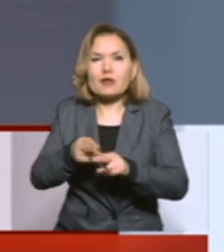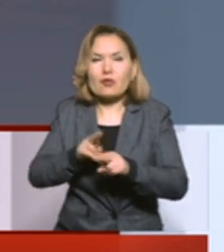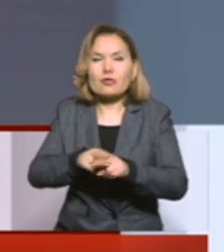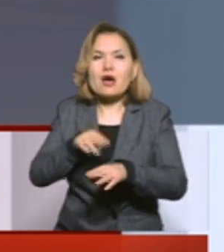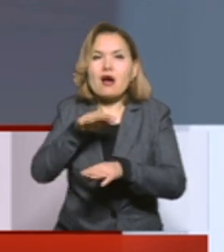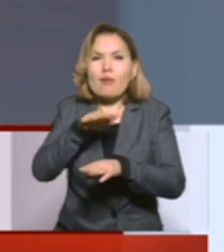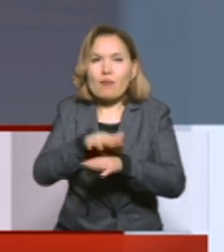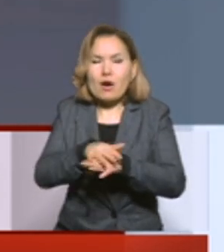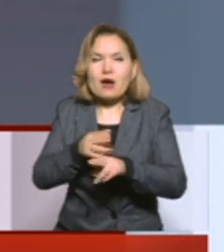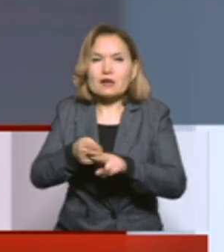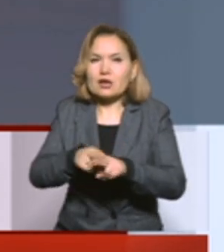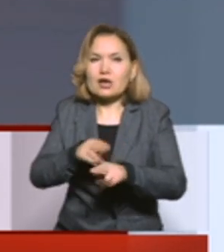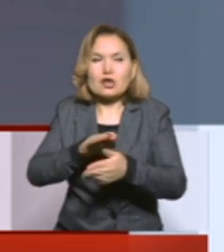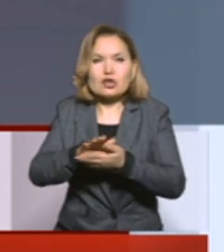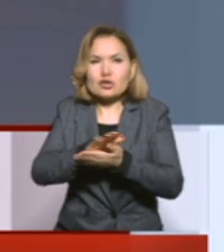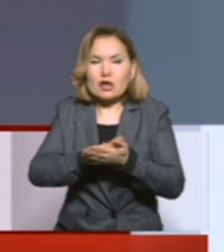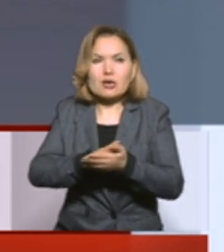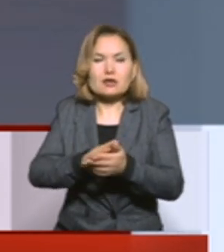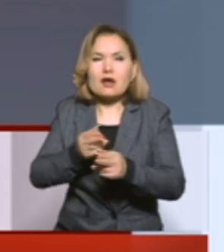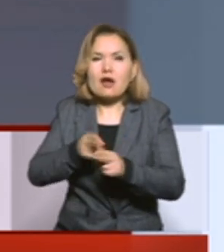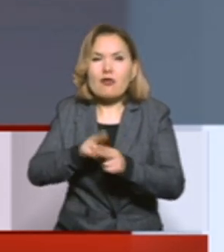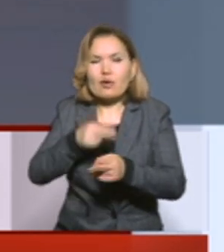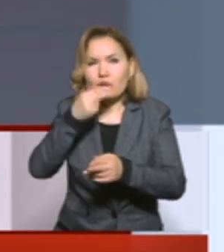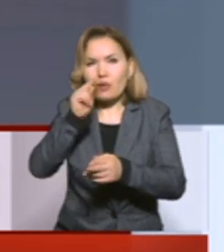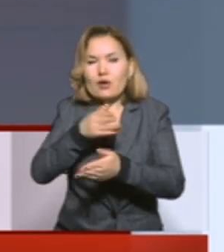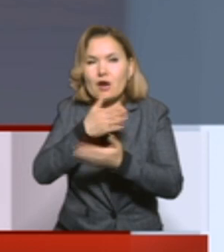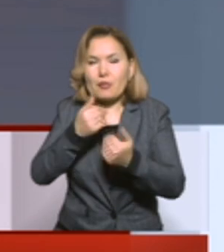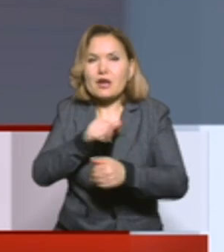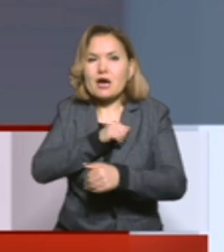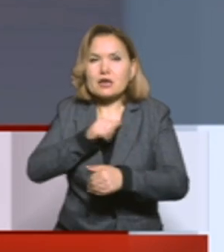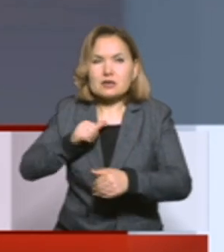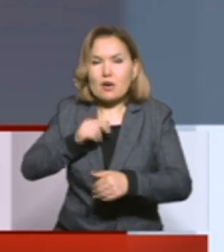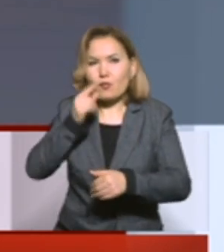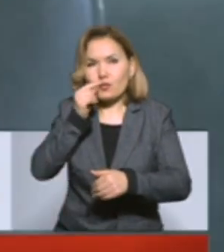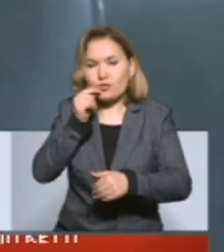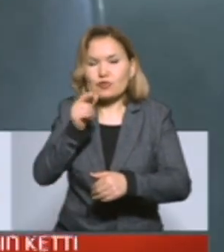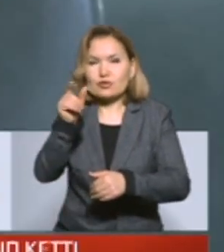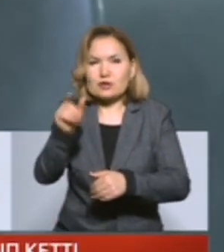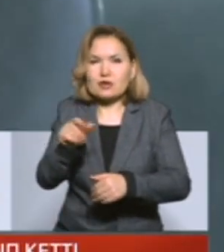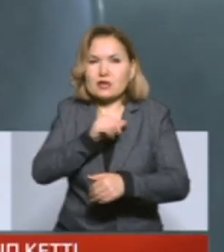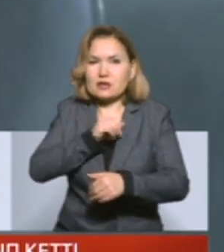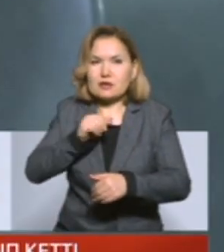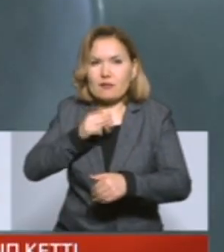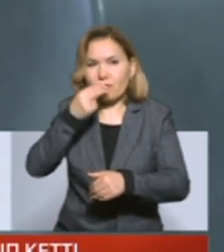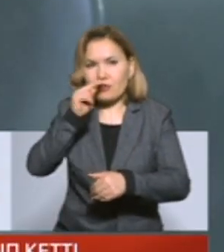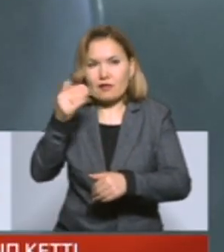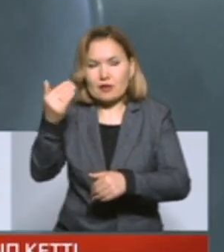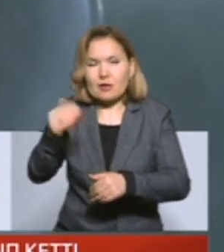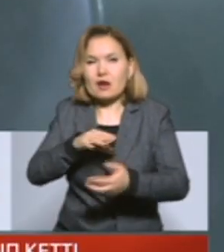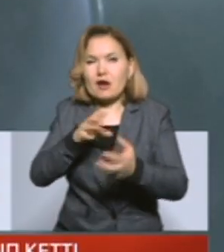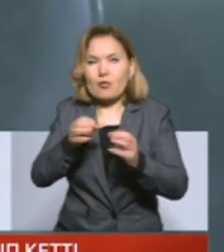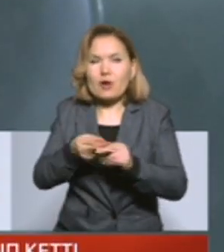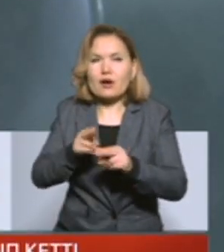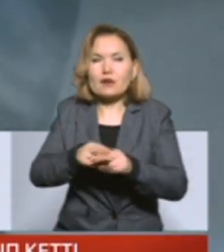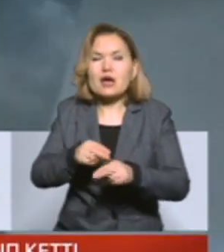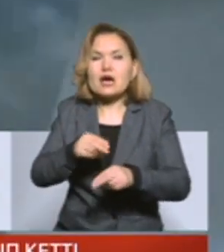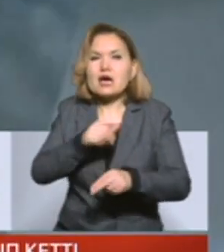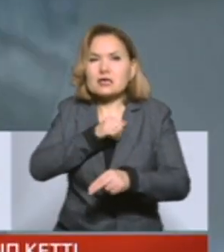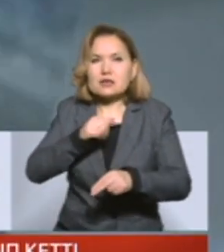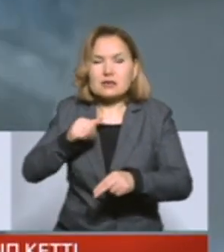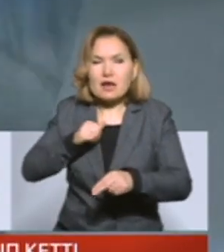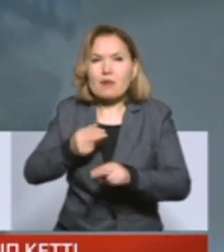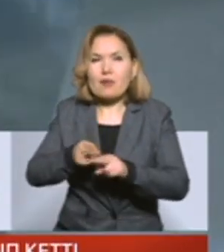жеңіспен аяқтала бермейді. Себебі барлық жеке деректі клиенттің өзі берген болып шығады. Болат Жаманқұл секілді жеке деректерін беріп